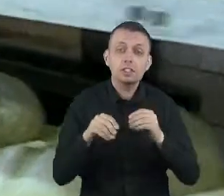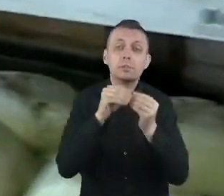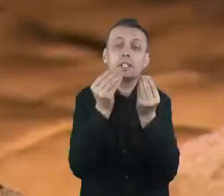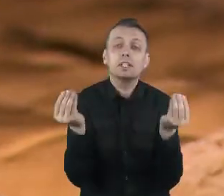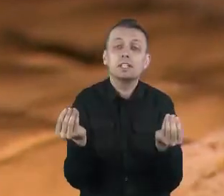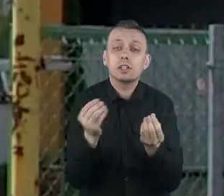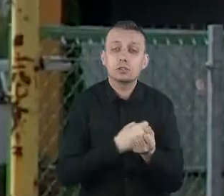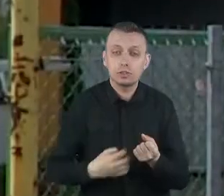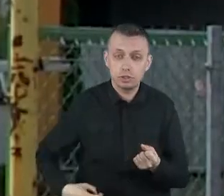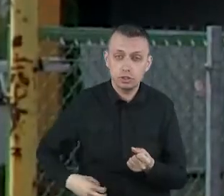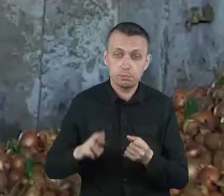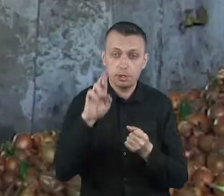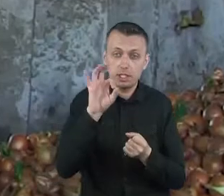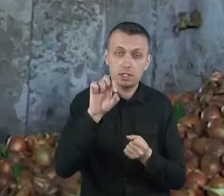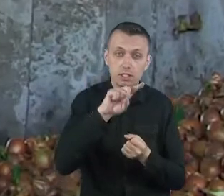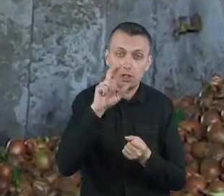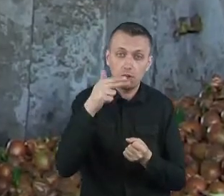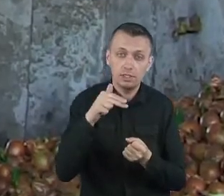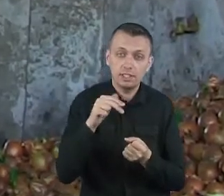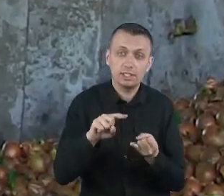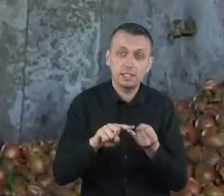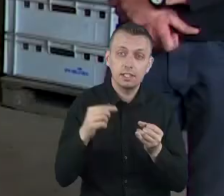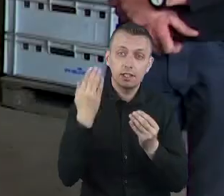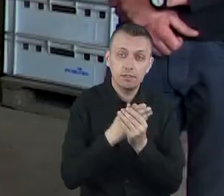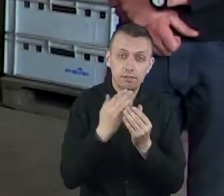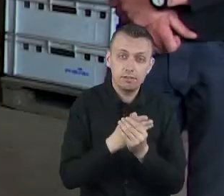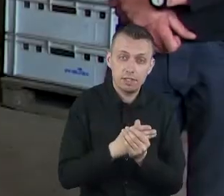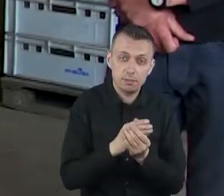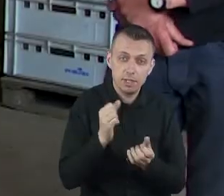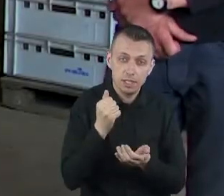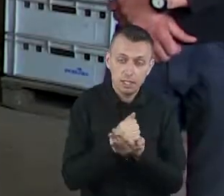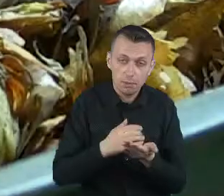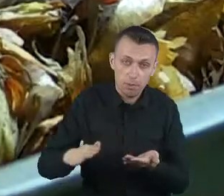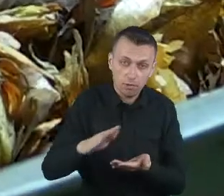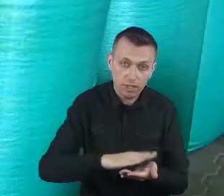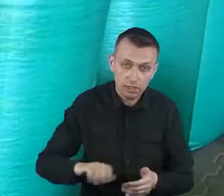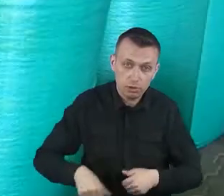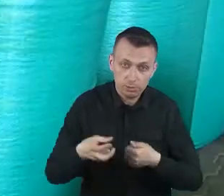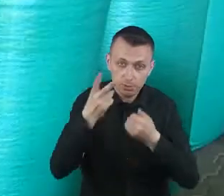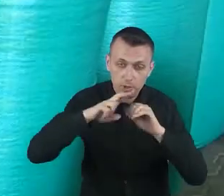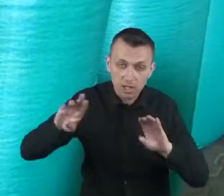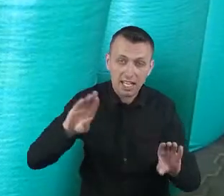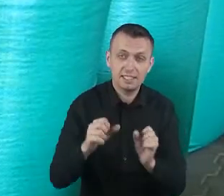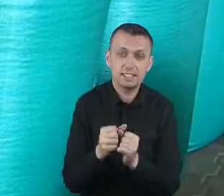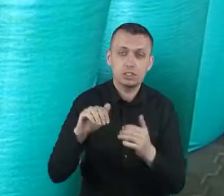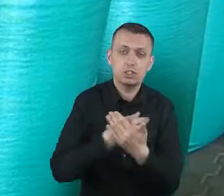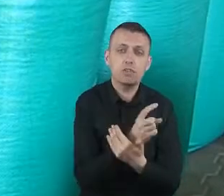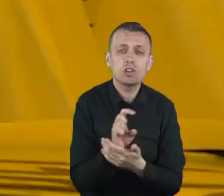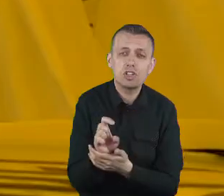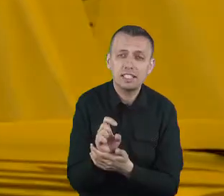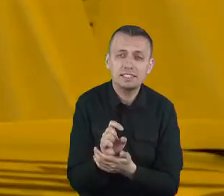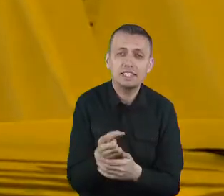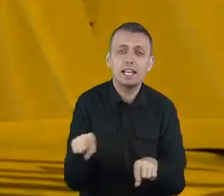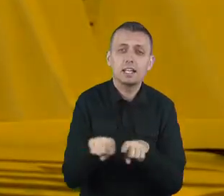z terenu powiatu, osiągnięć zawodowych i społecznych rolników i przedstawicieli firm, przedsięwzięć innowacyjnych i